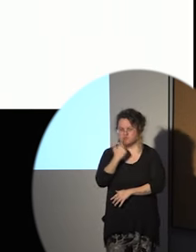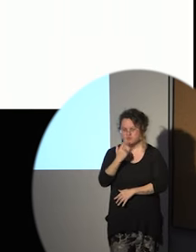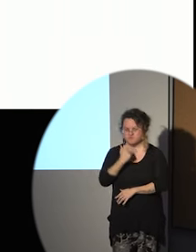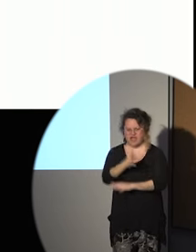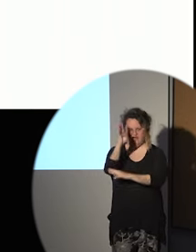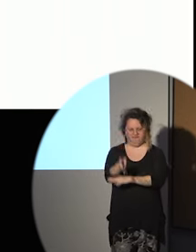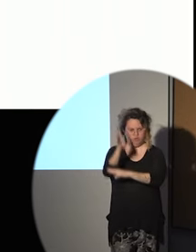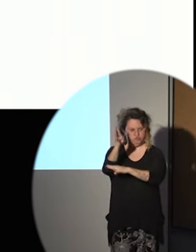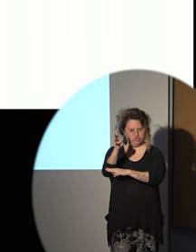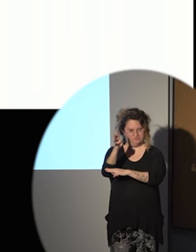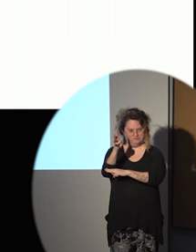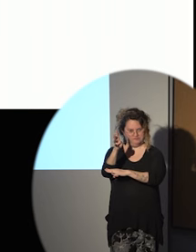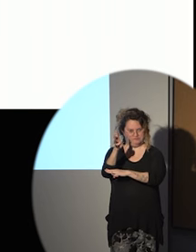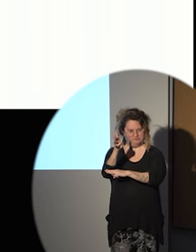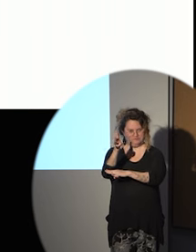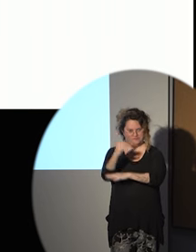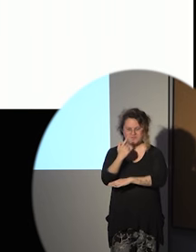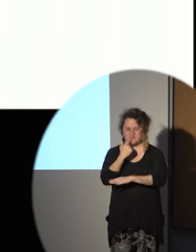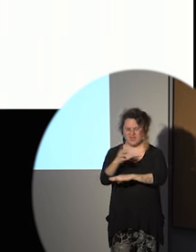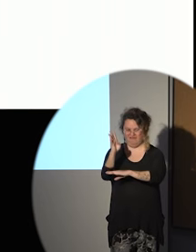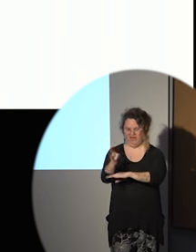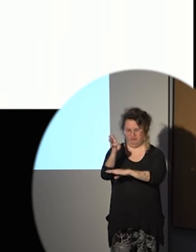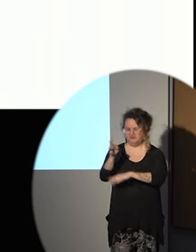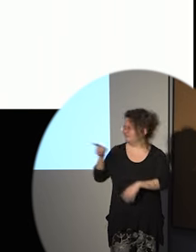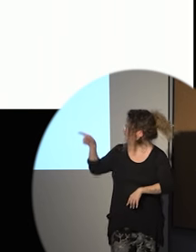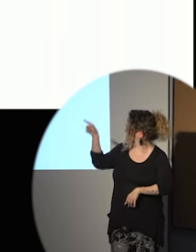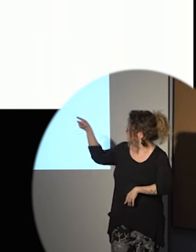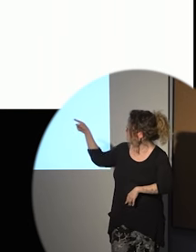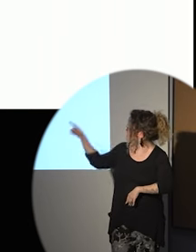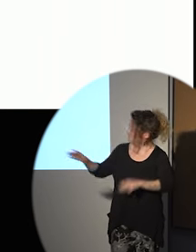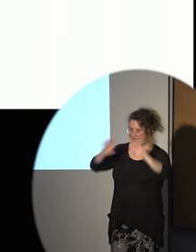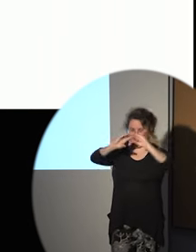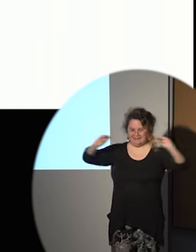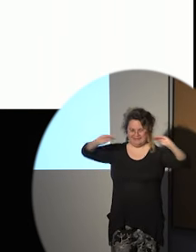Ils ont réussi à le faire, du coup, ils ont réussi à transformer cette assiette vue de côté